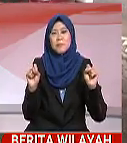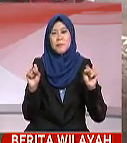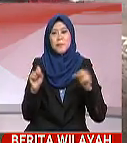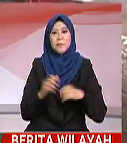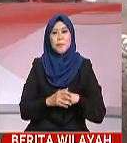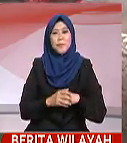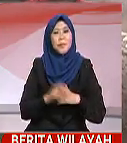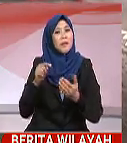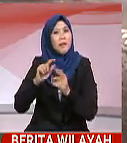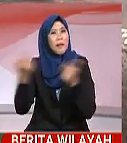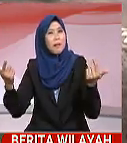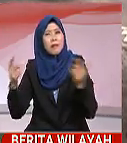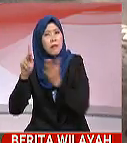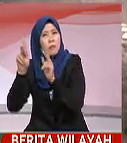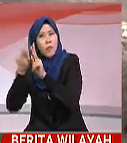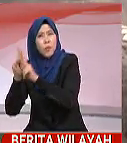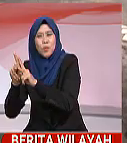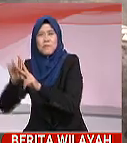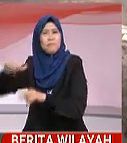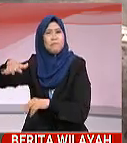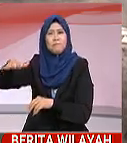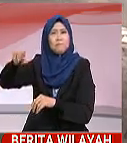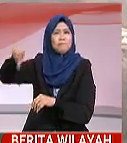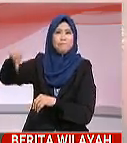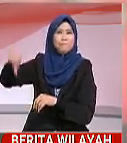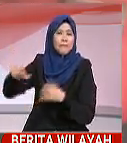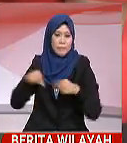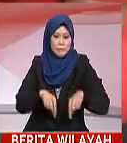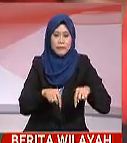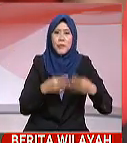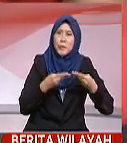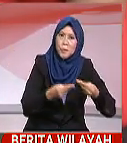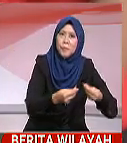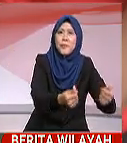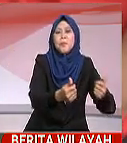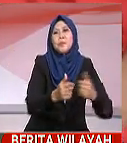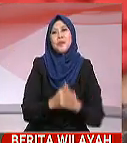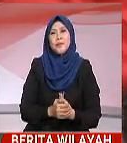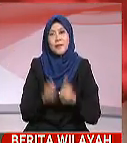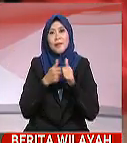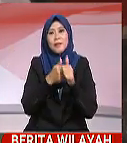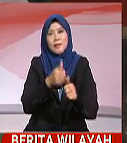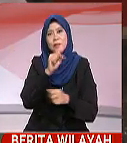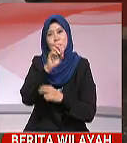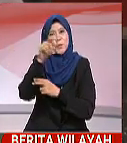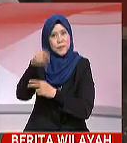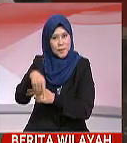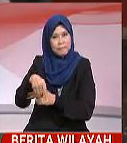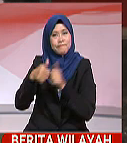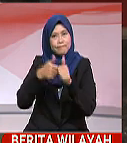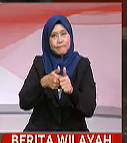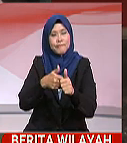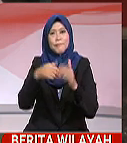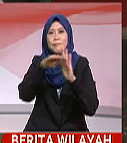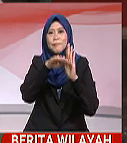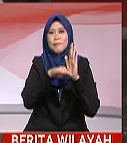lain saya di kampung tidak beberapa bagus, di sini semua lancar. Selain mematuhi prosedur operasi standar SOP